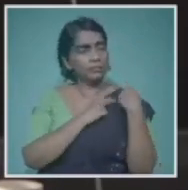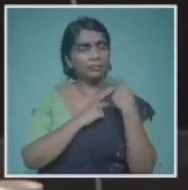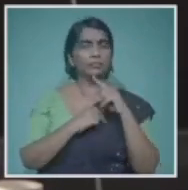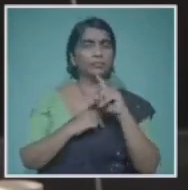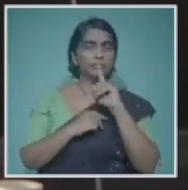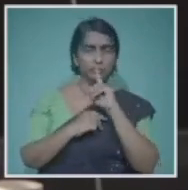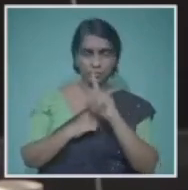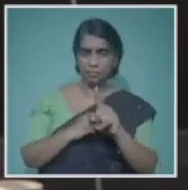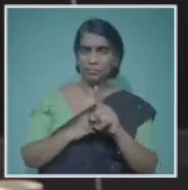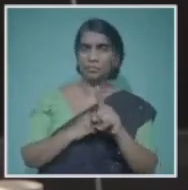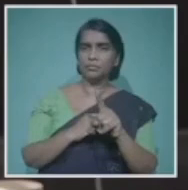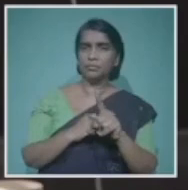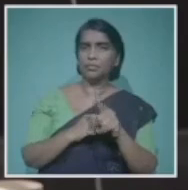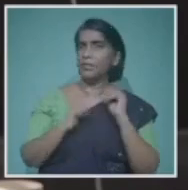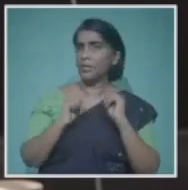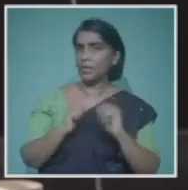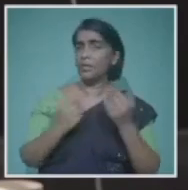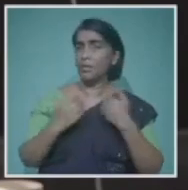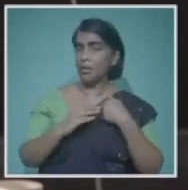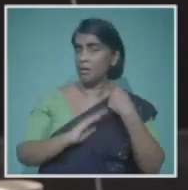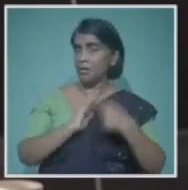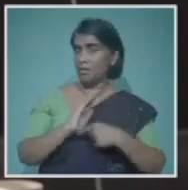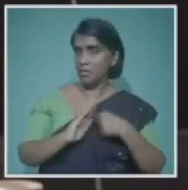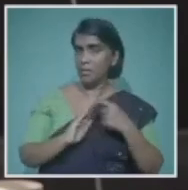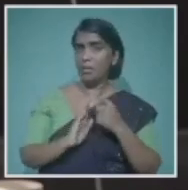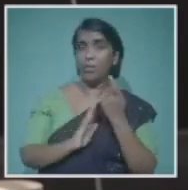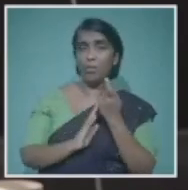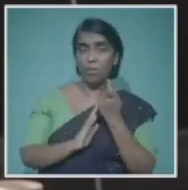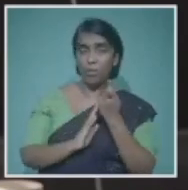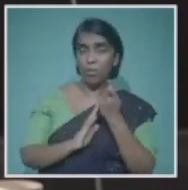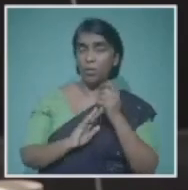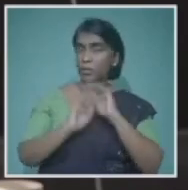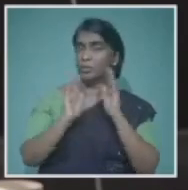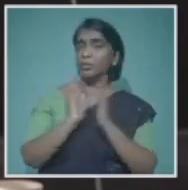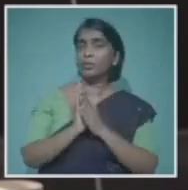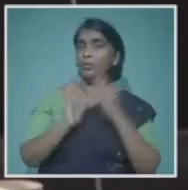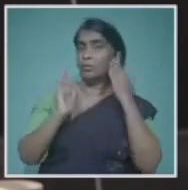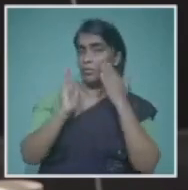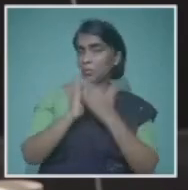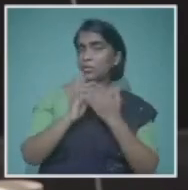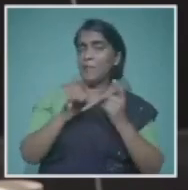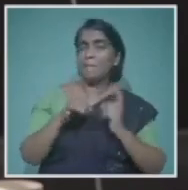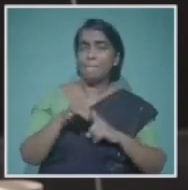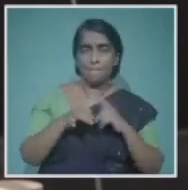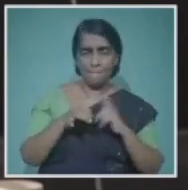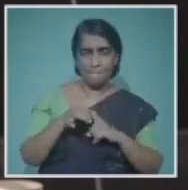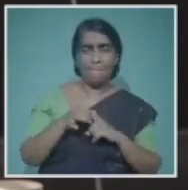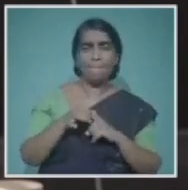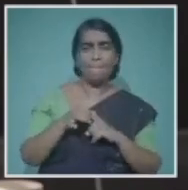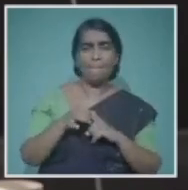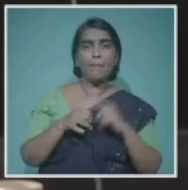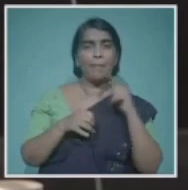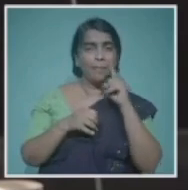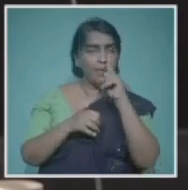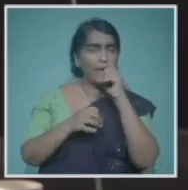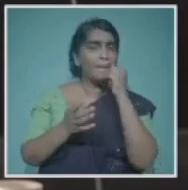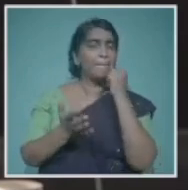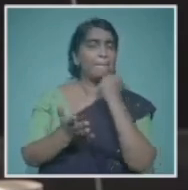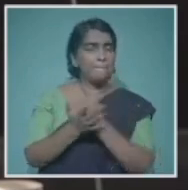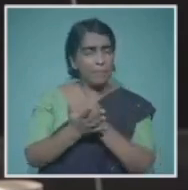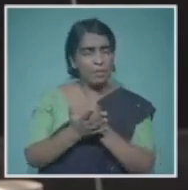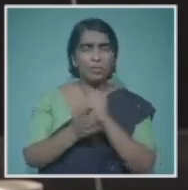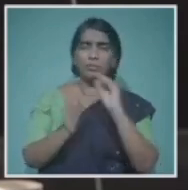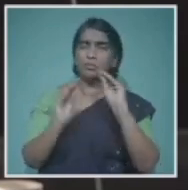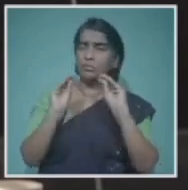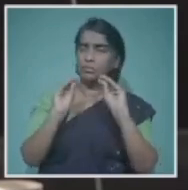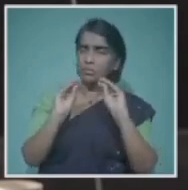කියනවා මොකද මේ අපේ රටේ මූල්‍ය පද්ධතිය පිළිබඳව ප්‍රශ්නයක්. එක බැංකුවක හරි යම්